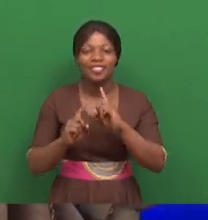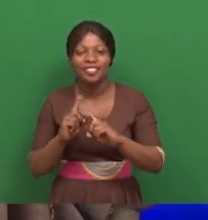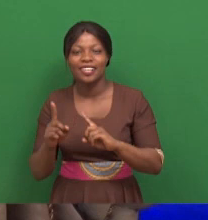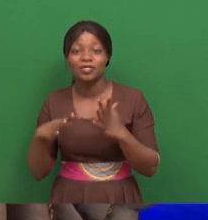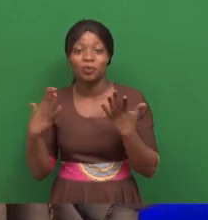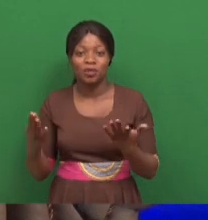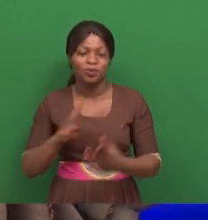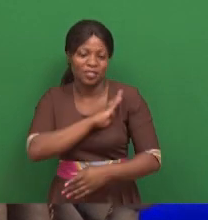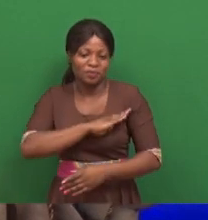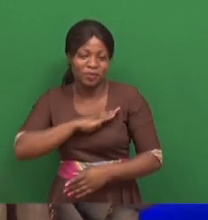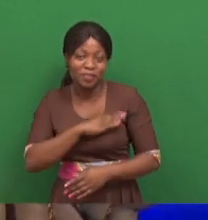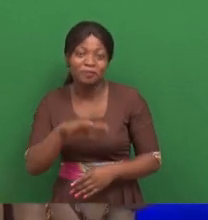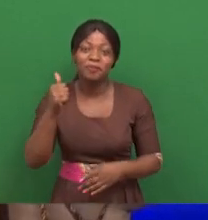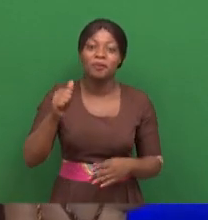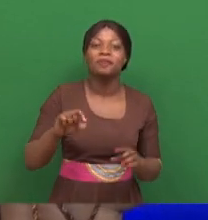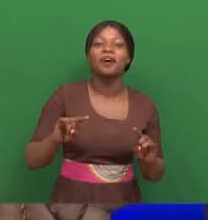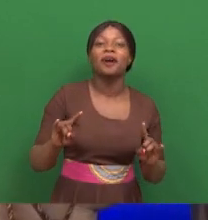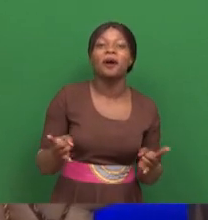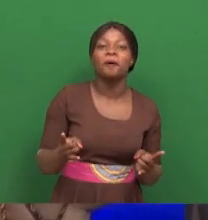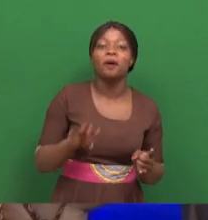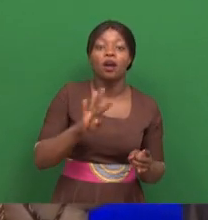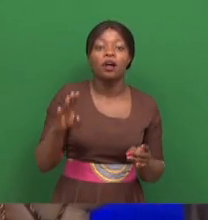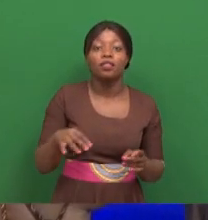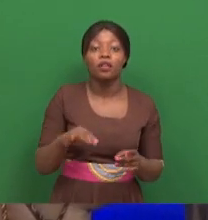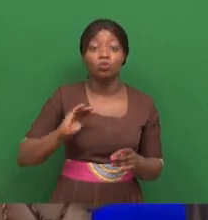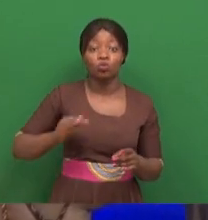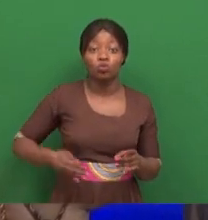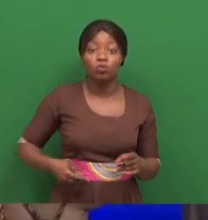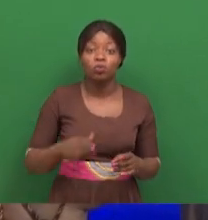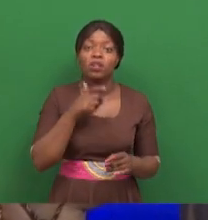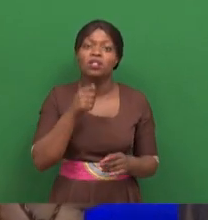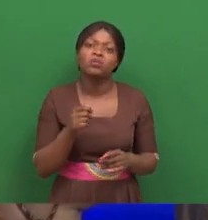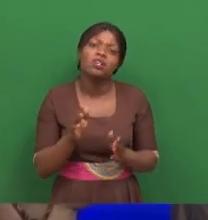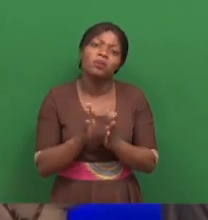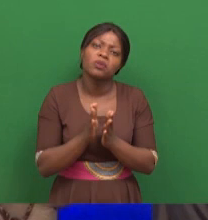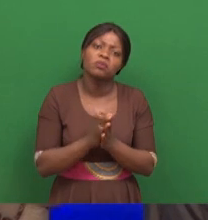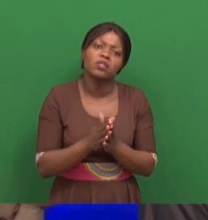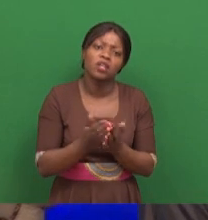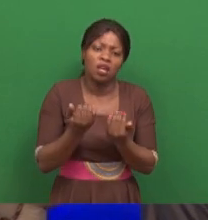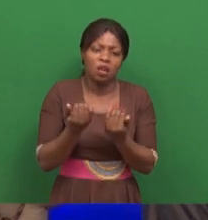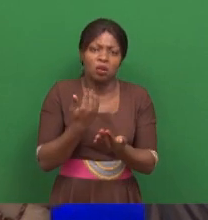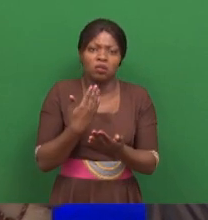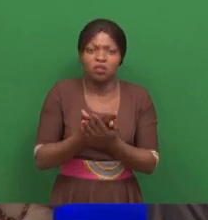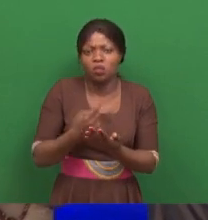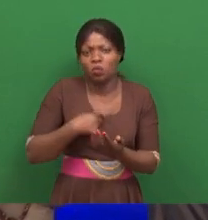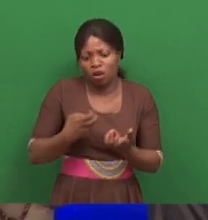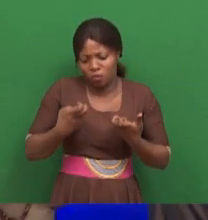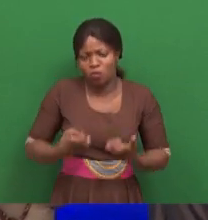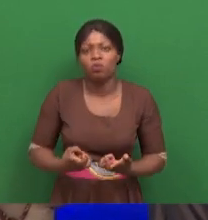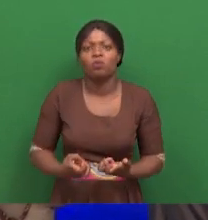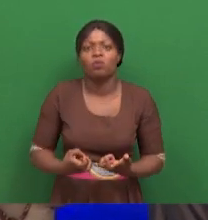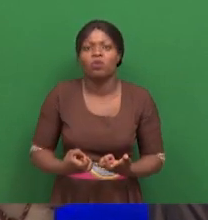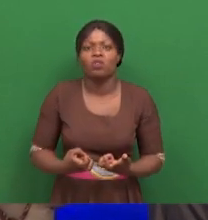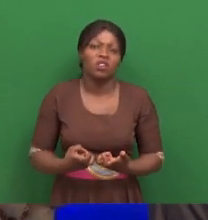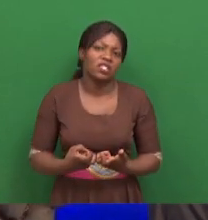mukombi kudzosa hunhu kwakanaka vamwe mai zvamurutaura izvozvo vakakumbira kuti mwana zvaakagara pamakumbo anobhadhara here zvikanzi dai